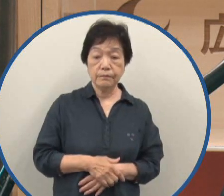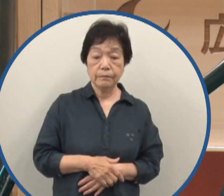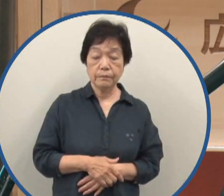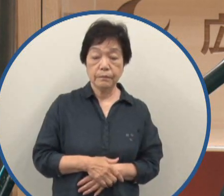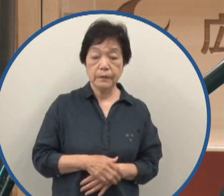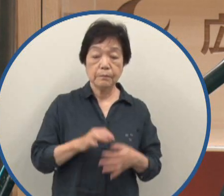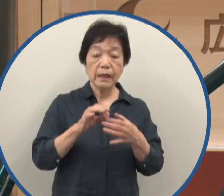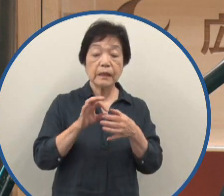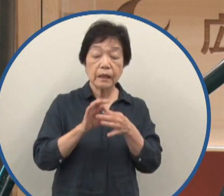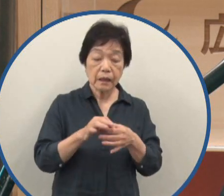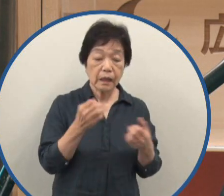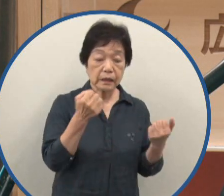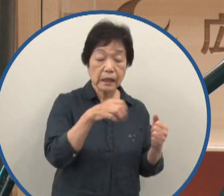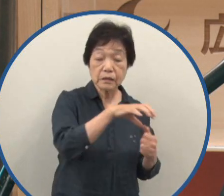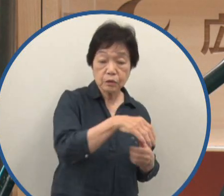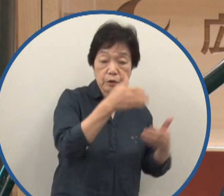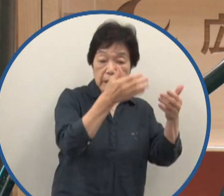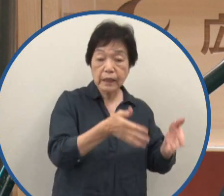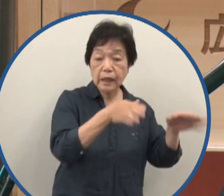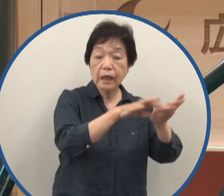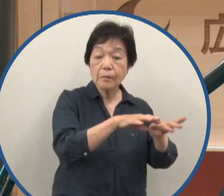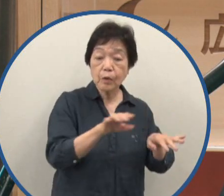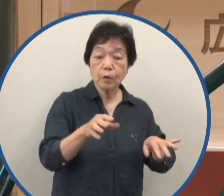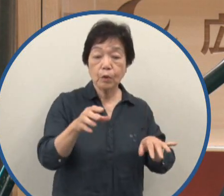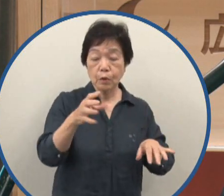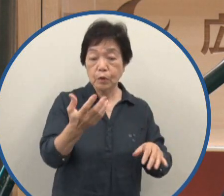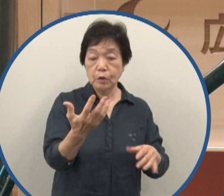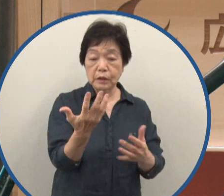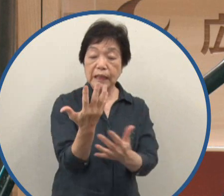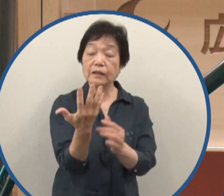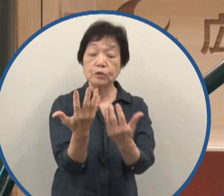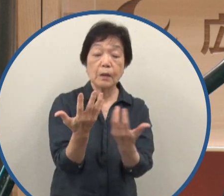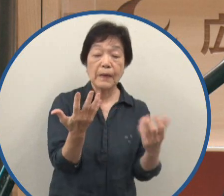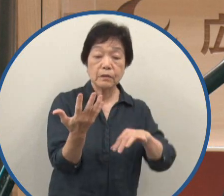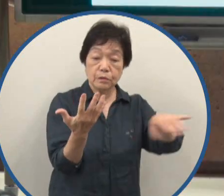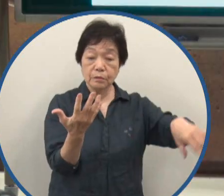んなさい、劇場とか映画館もその別枠になっているところです。すみません。